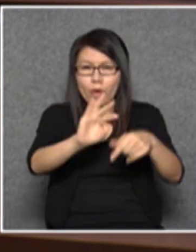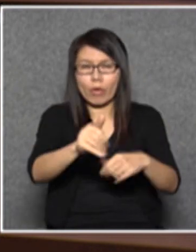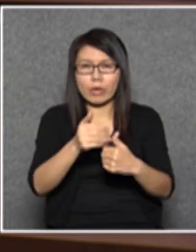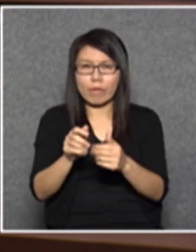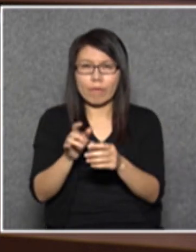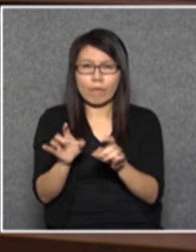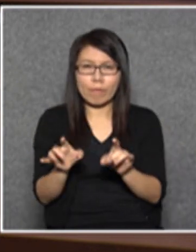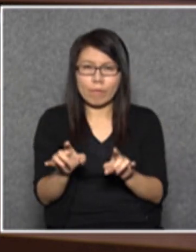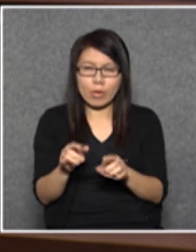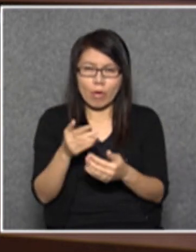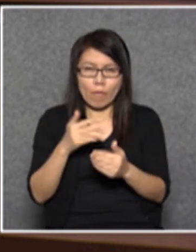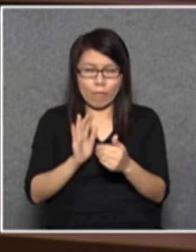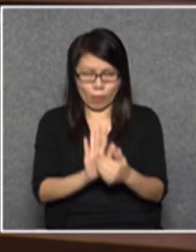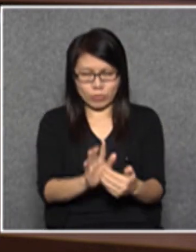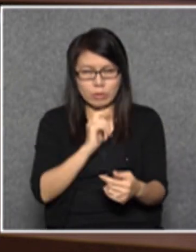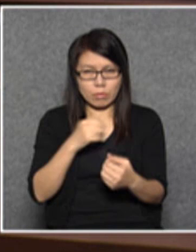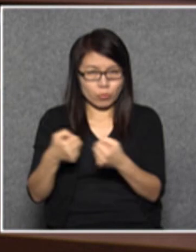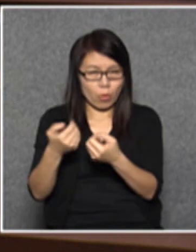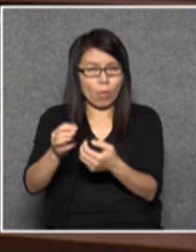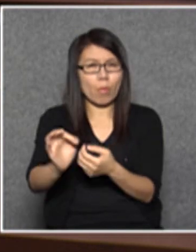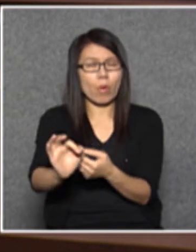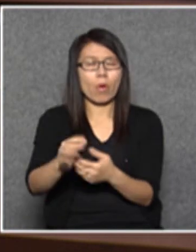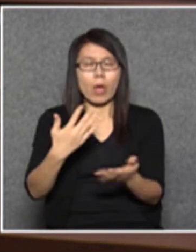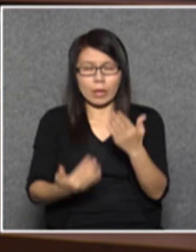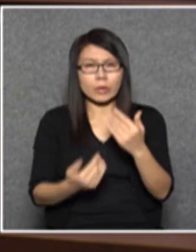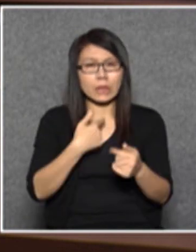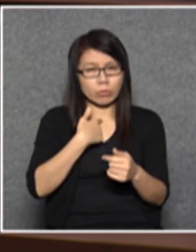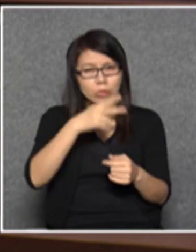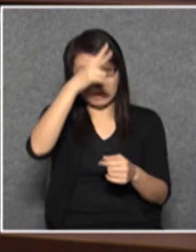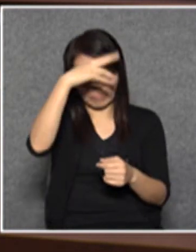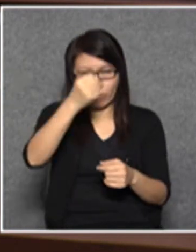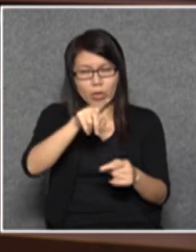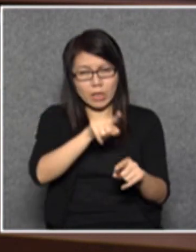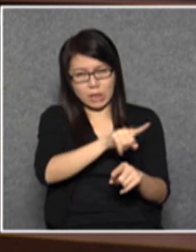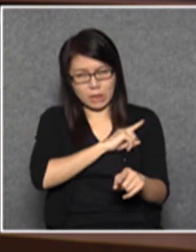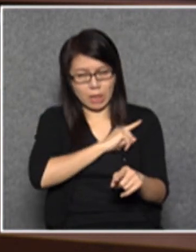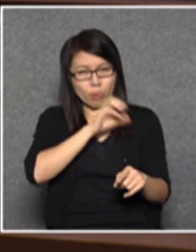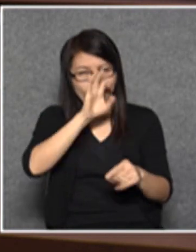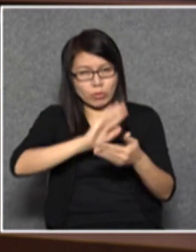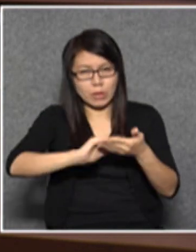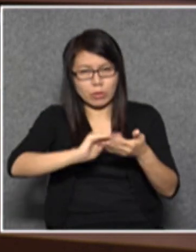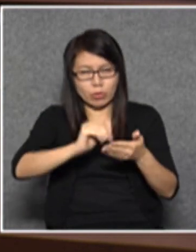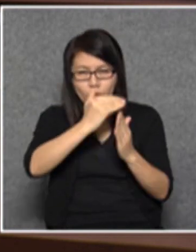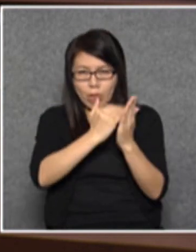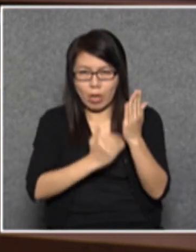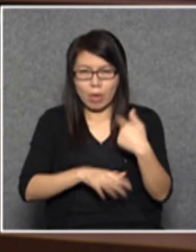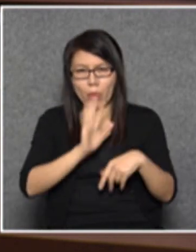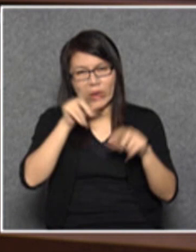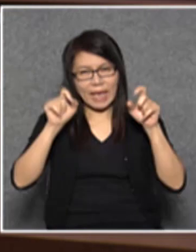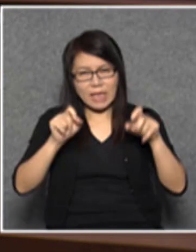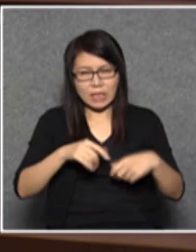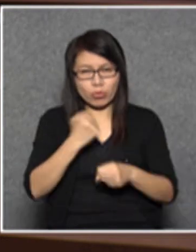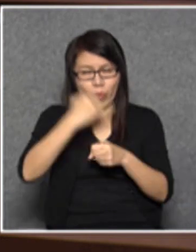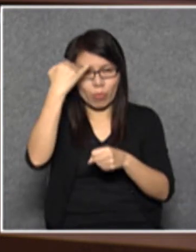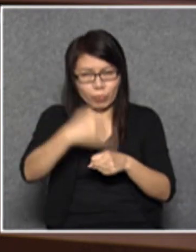直接衝擊嘅。咁呢方面咧，我希望特首咧，你能夠可以更加確認、確實咁講一啲具體措施，而唔好攞啲理由出嚟話我哋做唔到嘅地